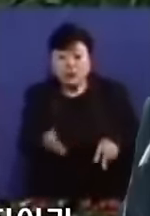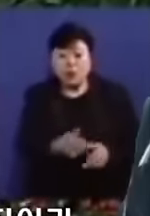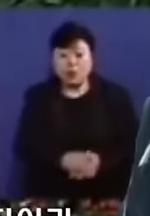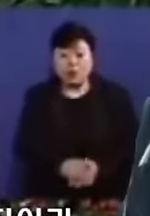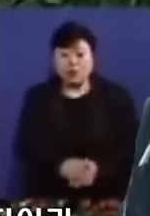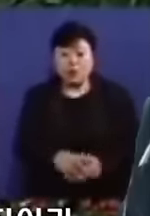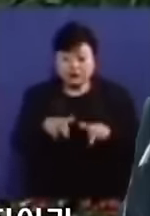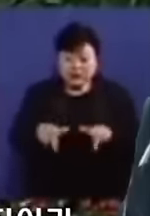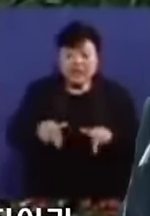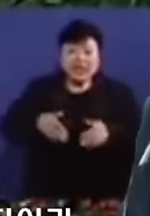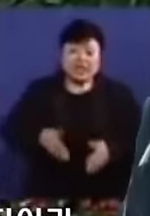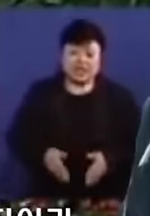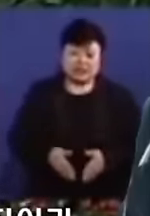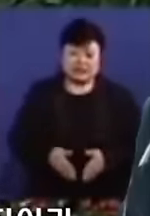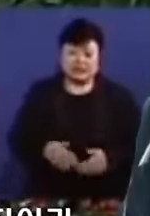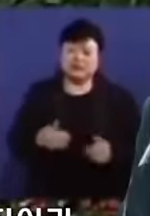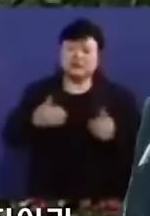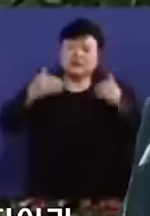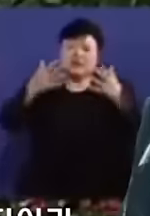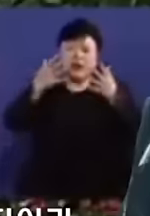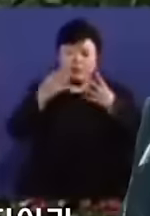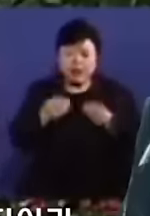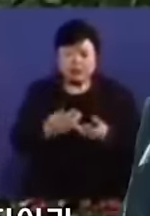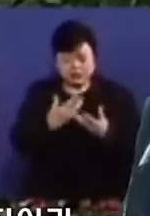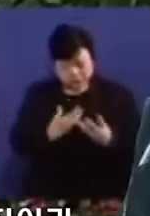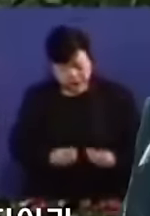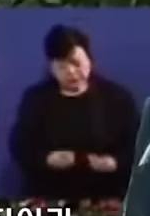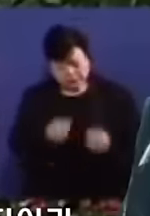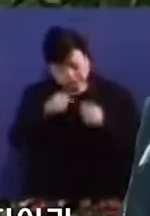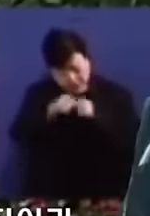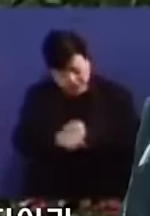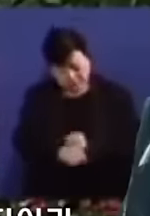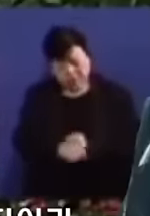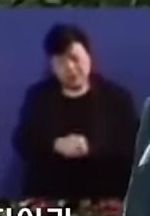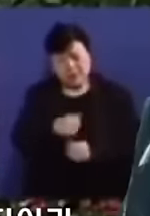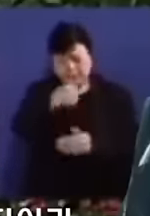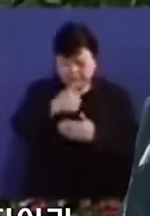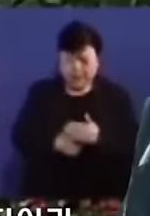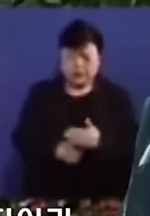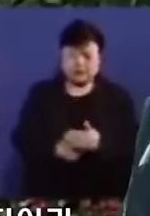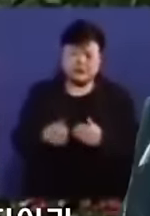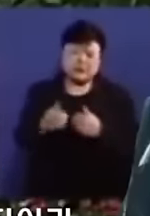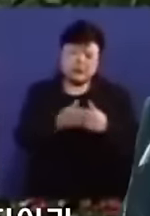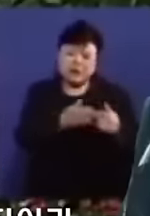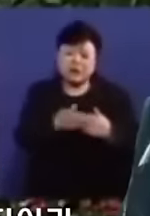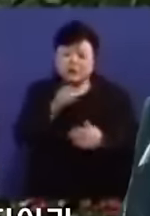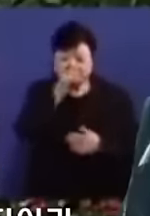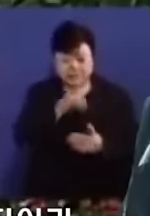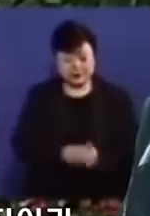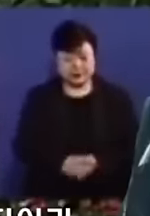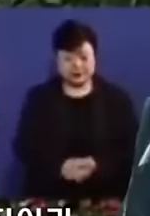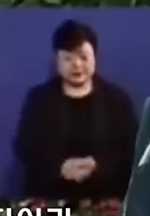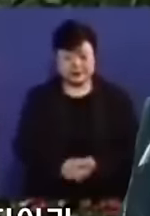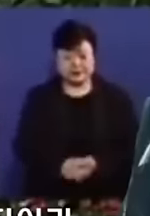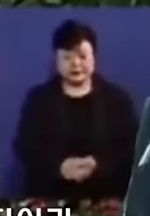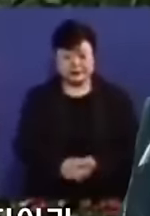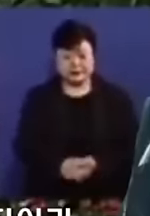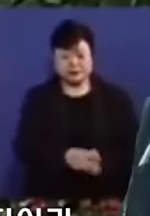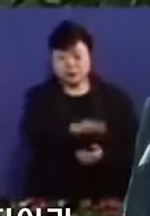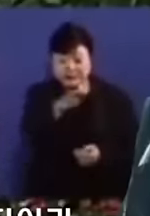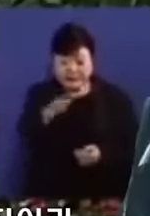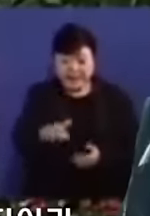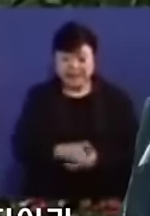태어났습니다. 그는 자라면서 수많은 절망과 낙심과 좌절과 우울을 경험했습니다.